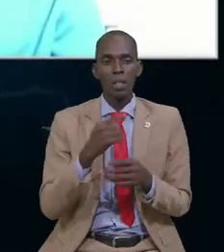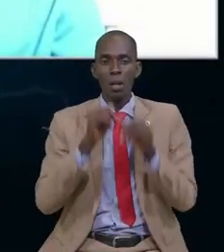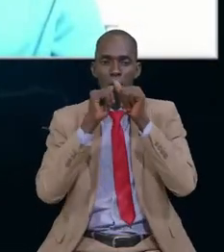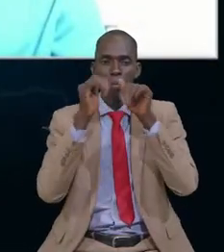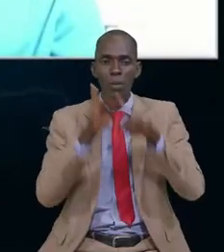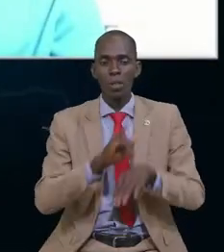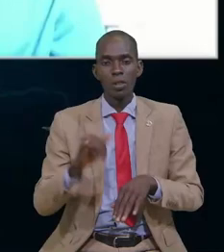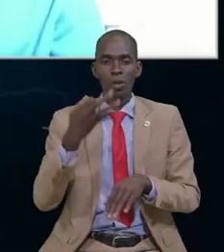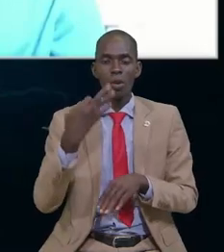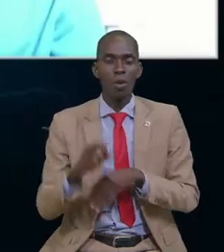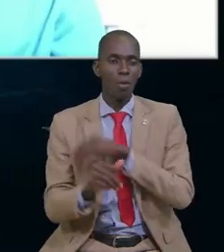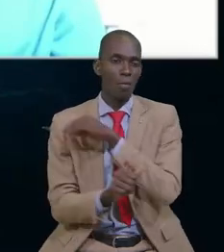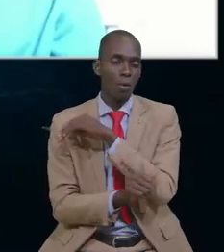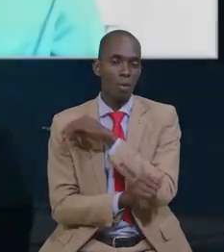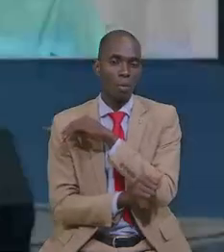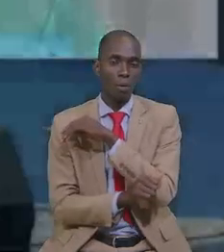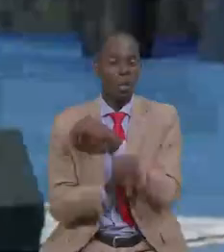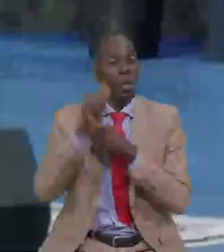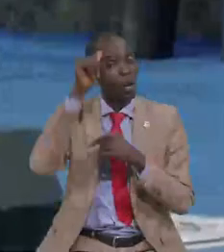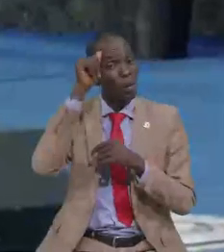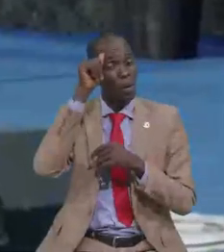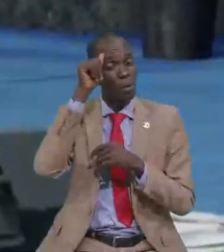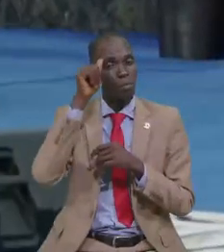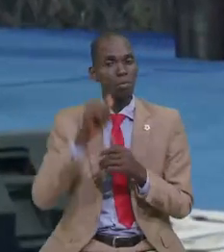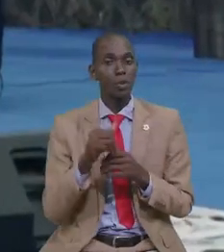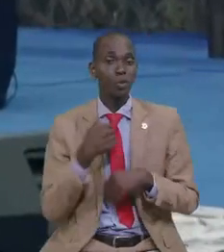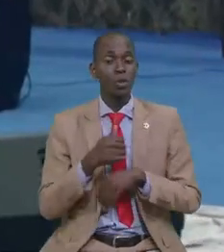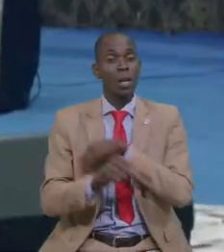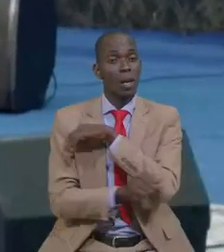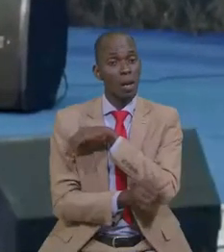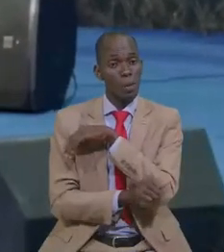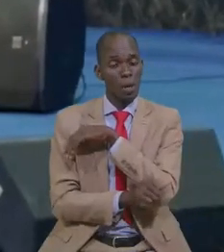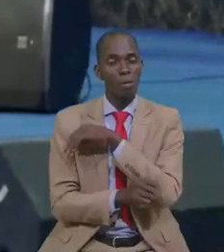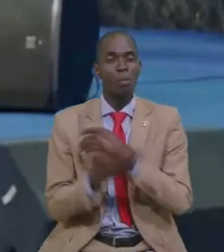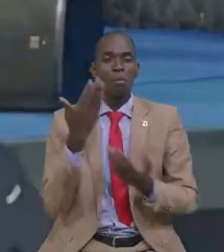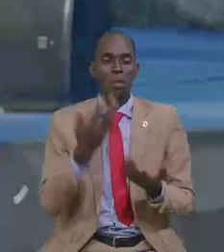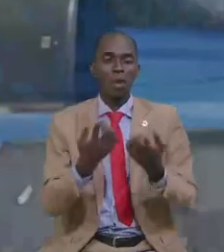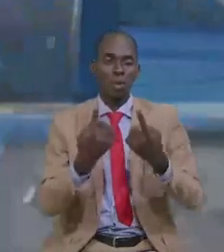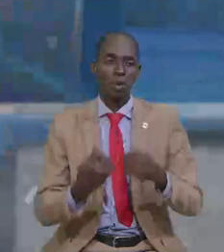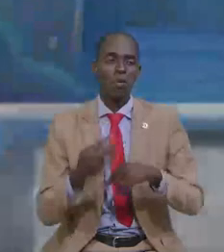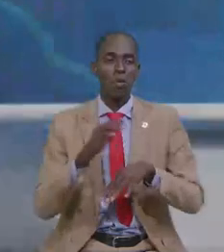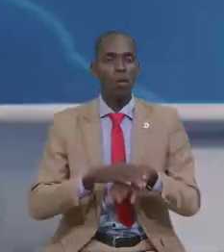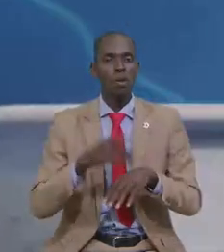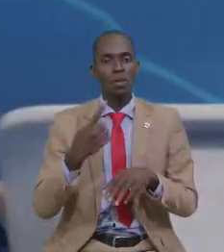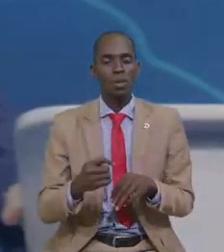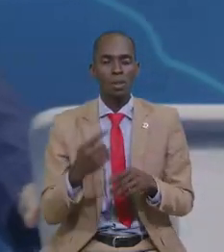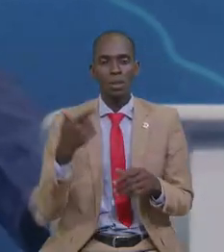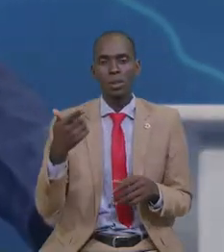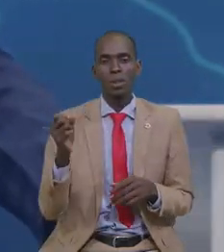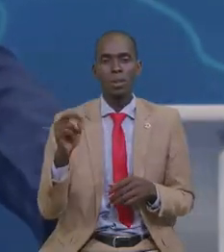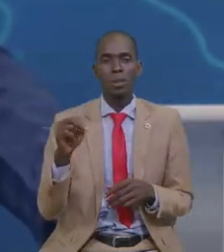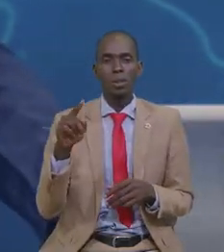dit, afin que la bénédiction d'Abraham eut pour les païens